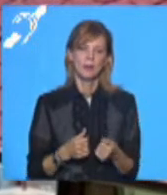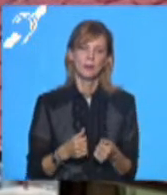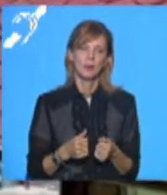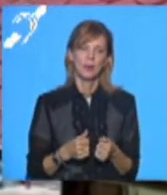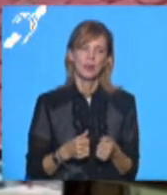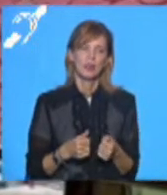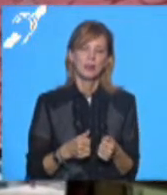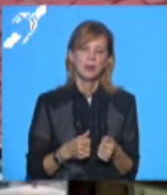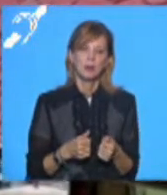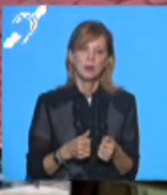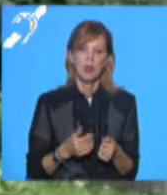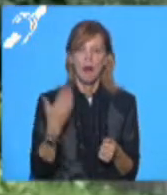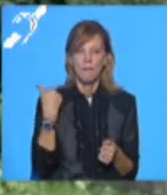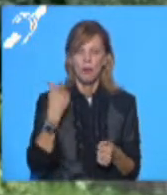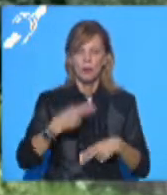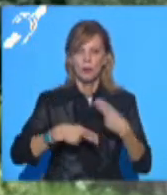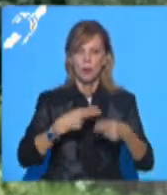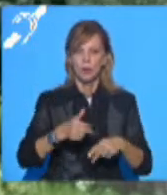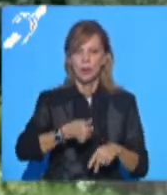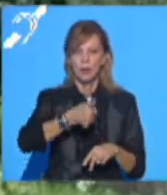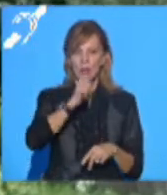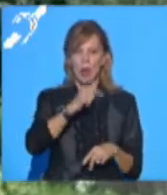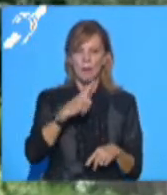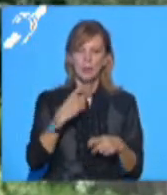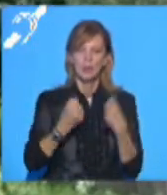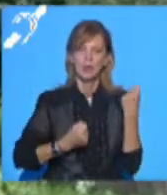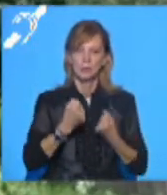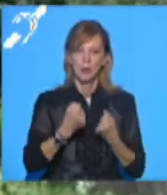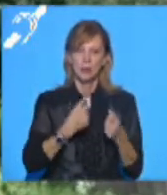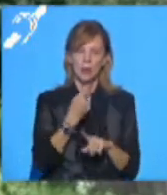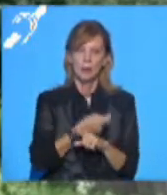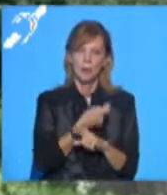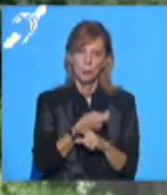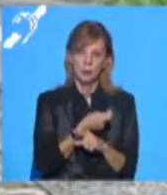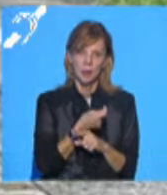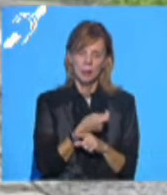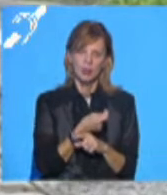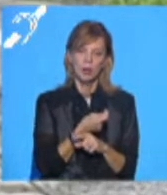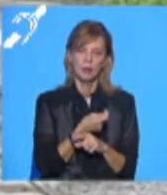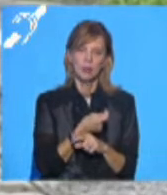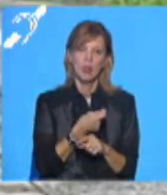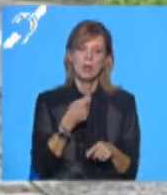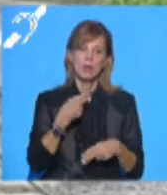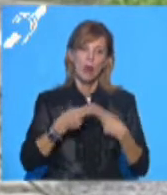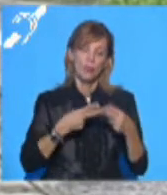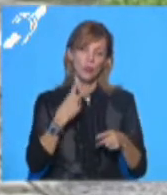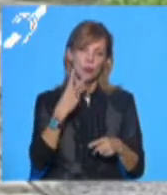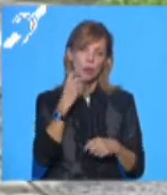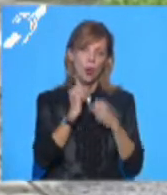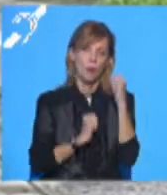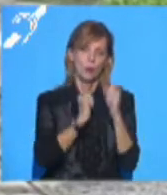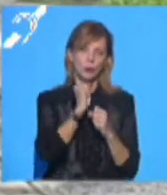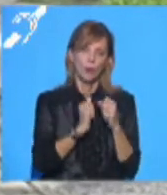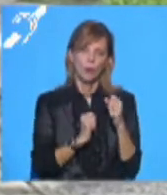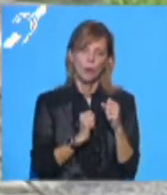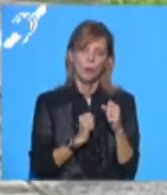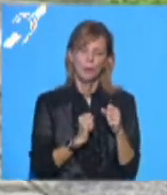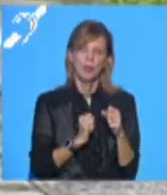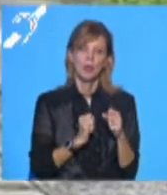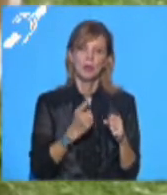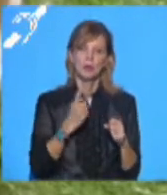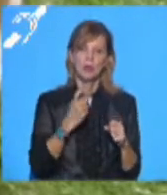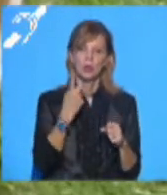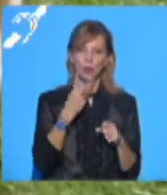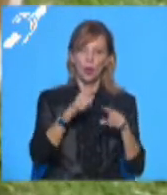În afară de faptul că a fost folosită apa din autospeciale cu care pompierii au ajuns acolo, s-au folosit și 2 motopompe alimentate din 2